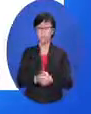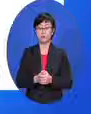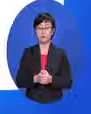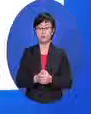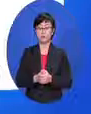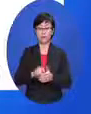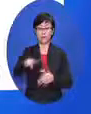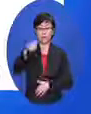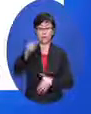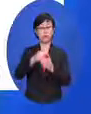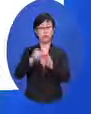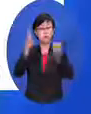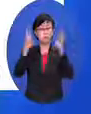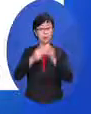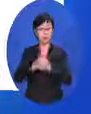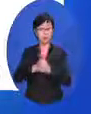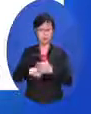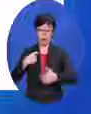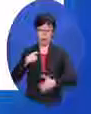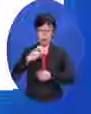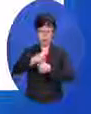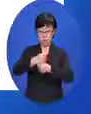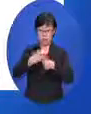브레덴코에서 제빵제과 판매원을 모집합니다.